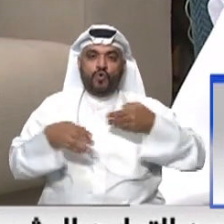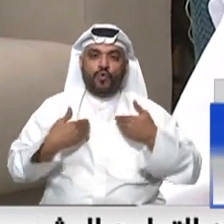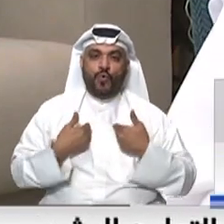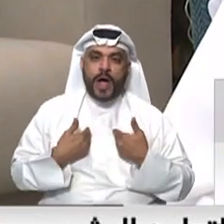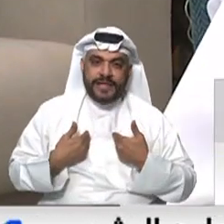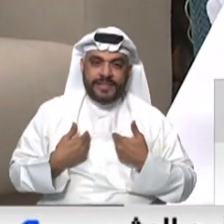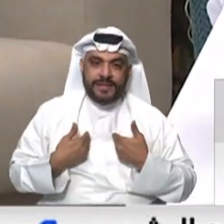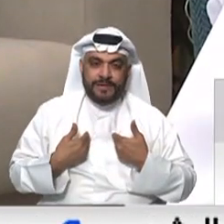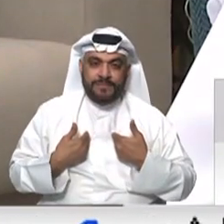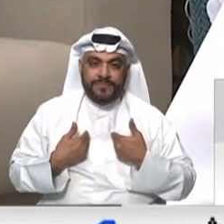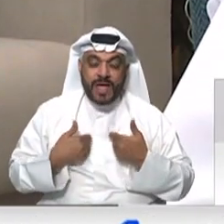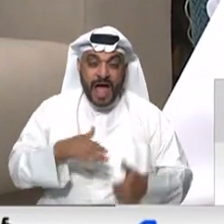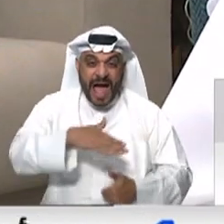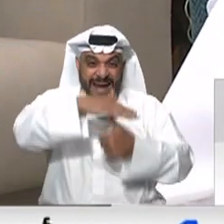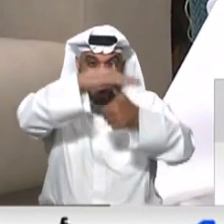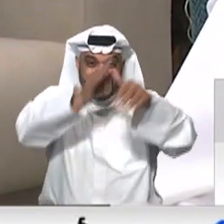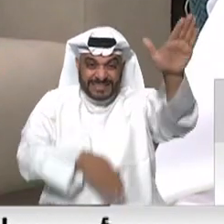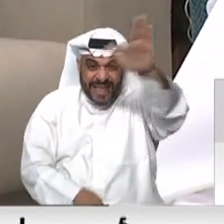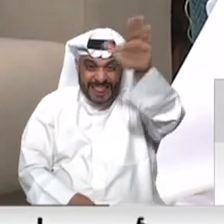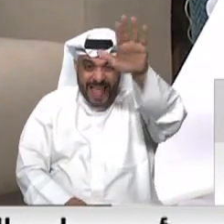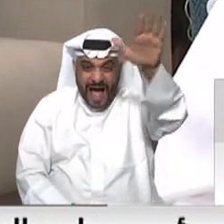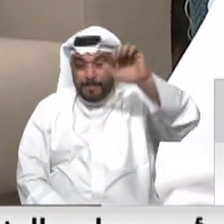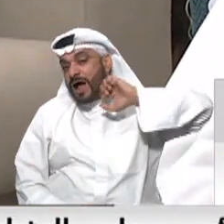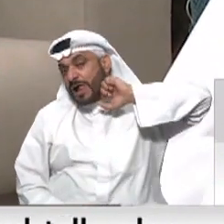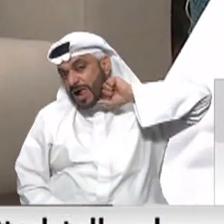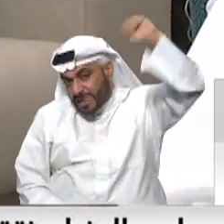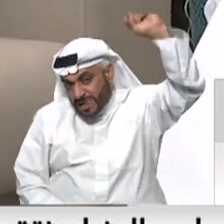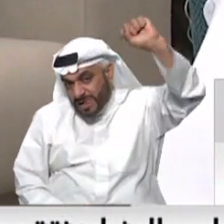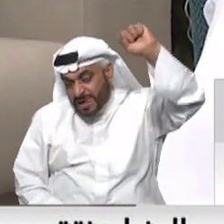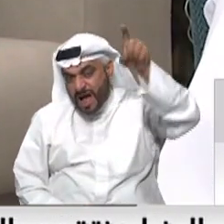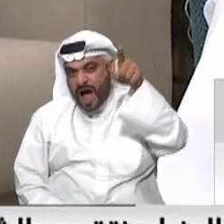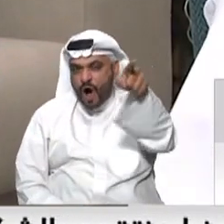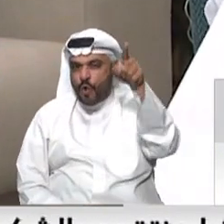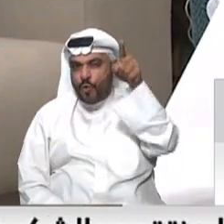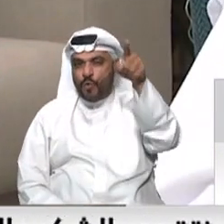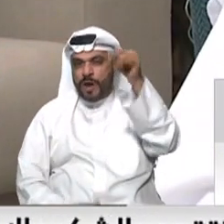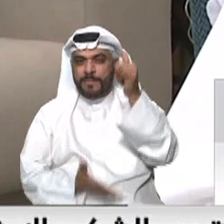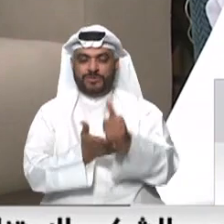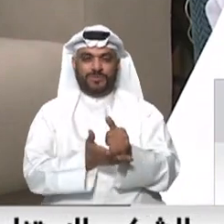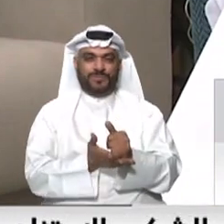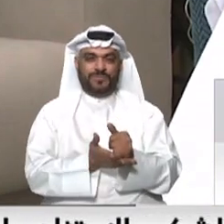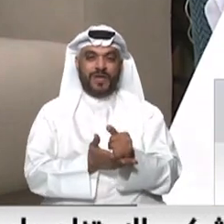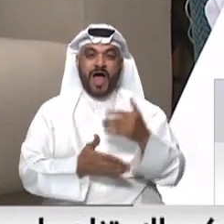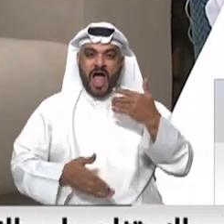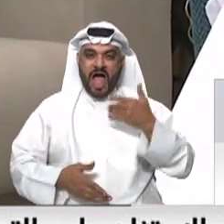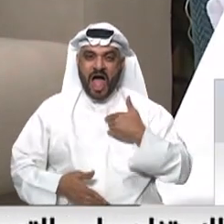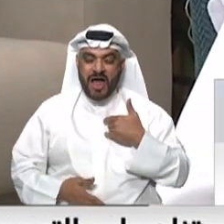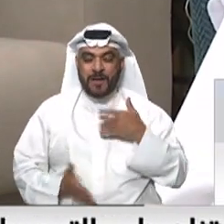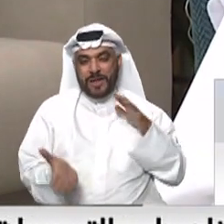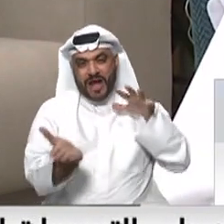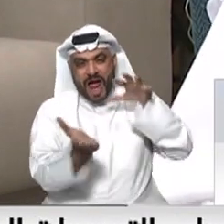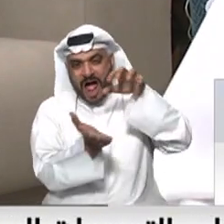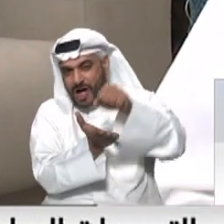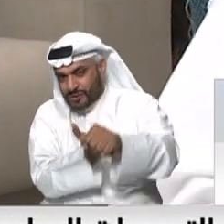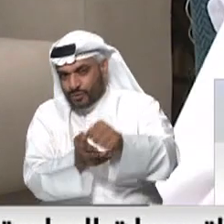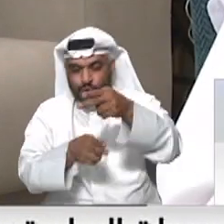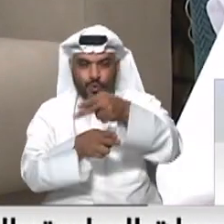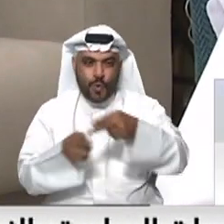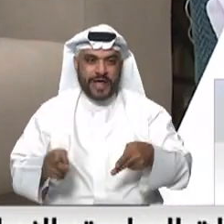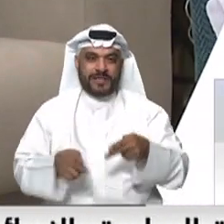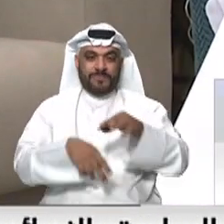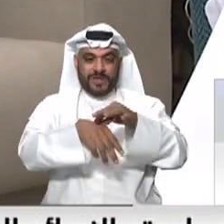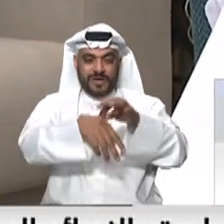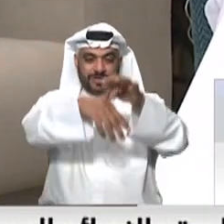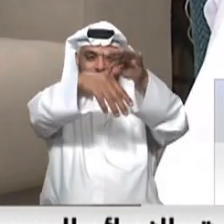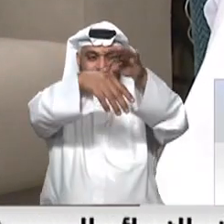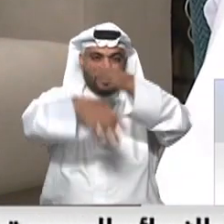والنشا والماء، انا كنت ابيع على اوزع على اول شيء كانت بيع، تالي كانت تفري،